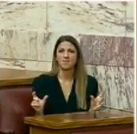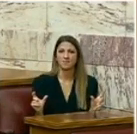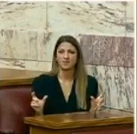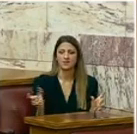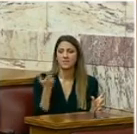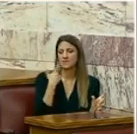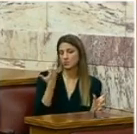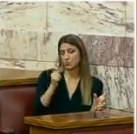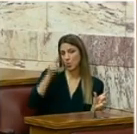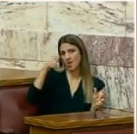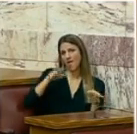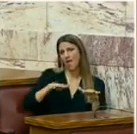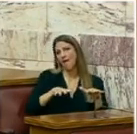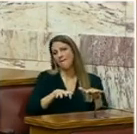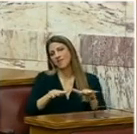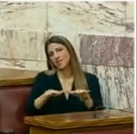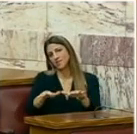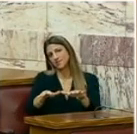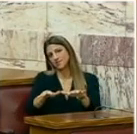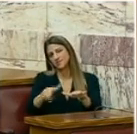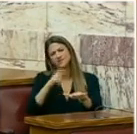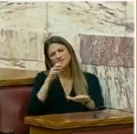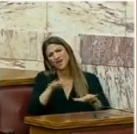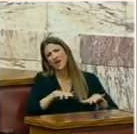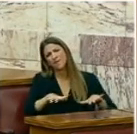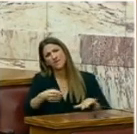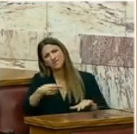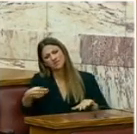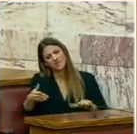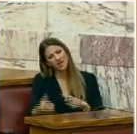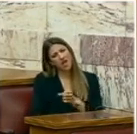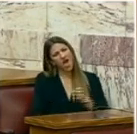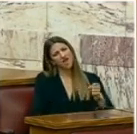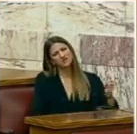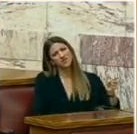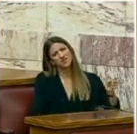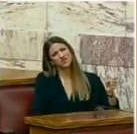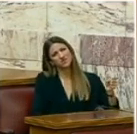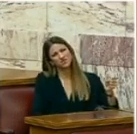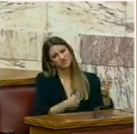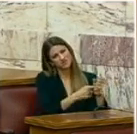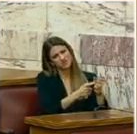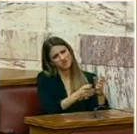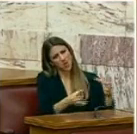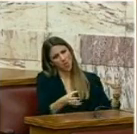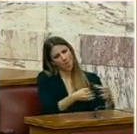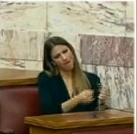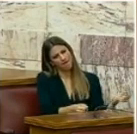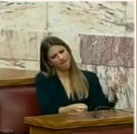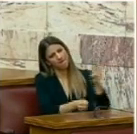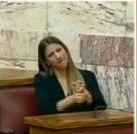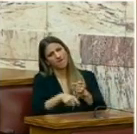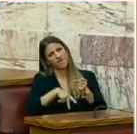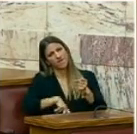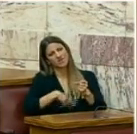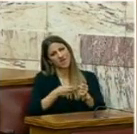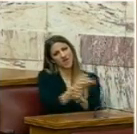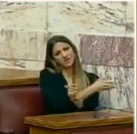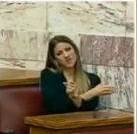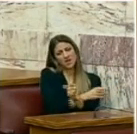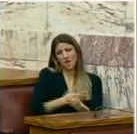γραμμή, ήταν η αριστερή παρένθεση. Το παραιτηθείτε τώρα. Μας είπε